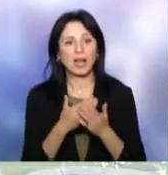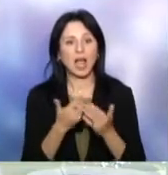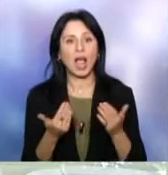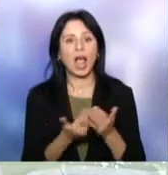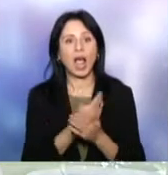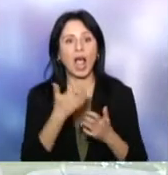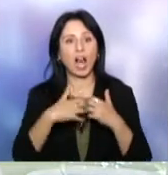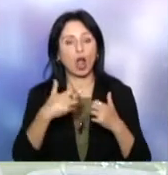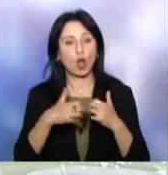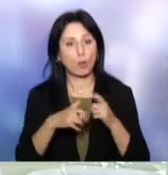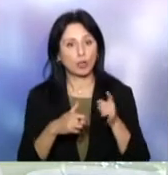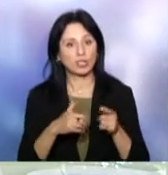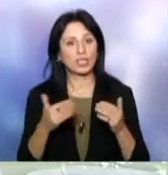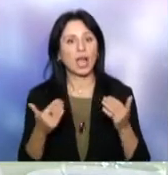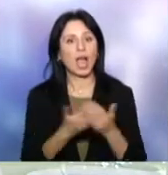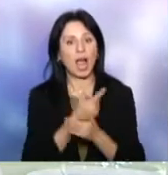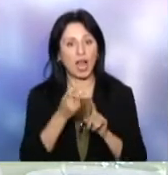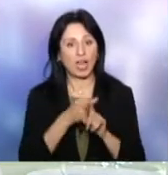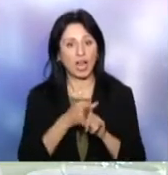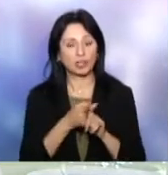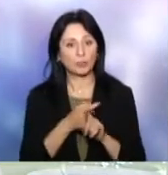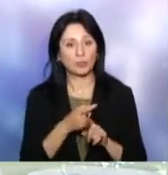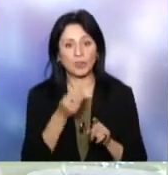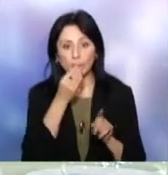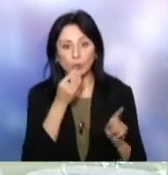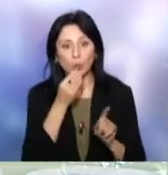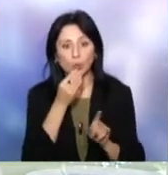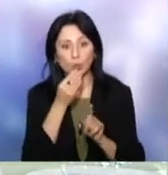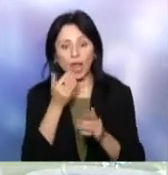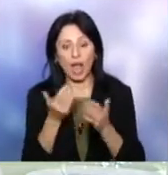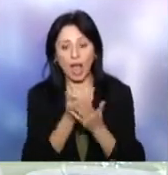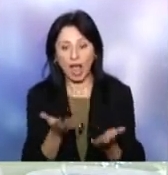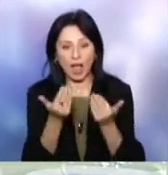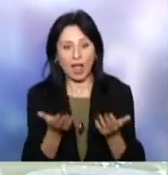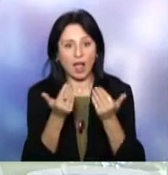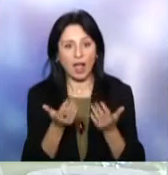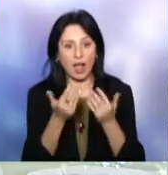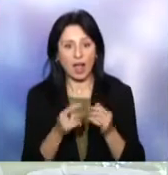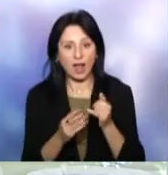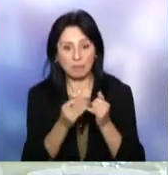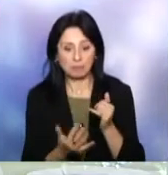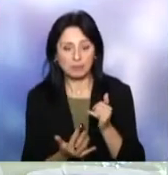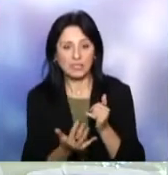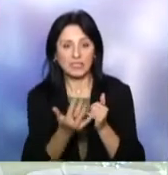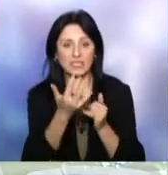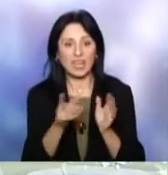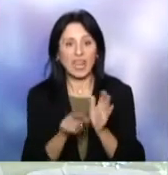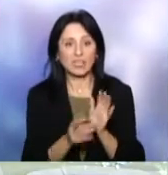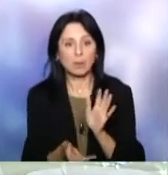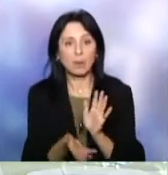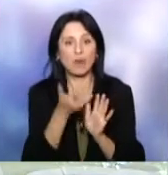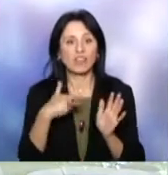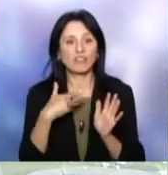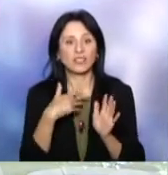ახალი კომბოსტო, ახალი კარტოფილი, ანუ პროდუქტები, რომელიც აი ახალი შემოსულია, ნიადაგიდან მინერალები ამოტანილი აქვს,